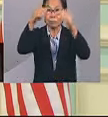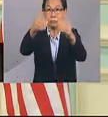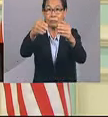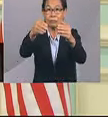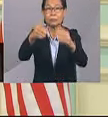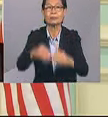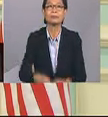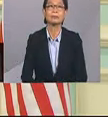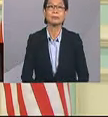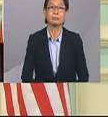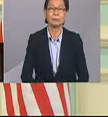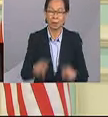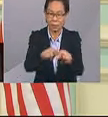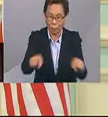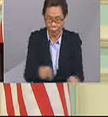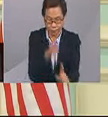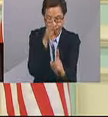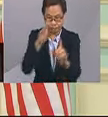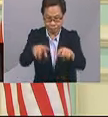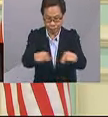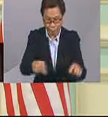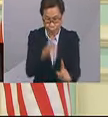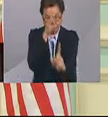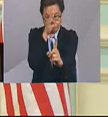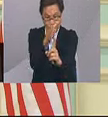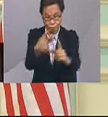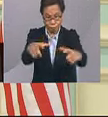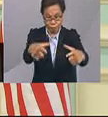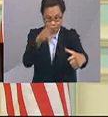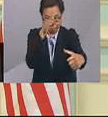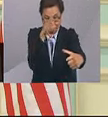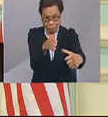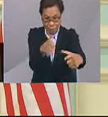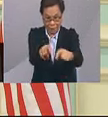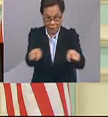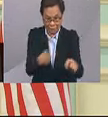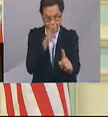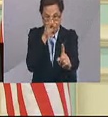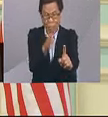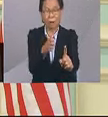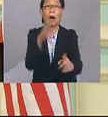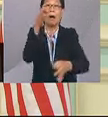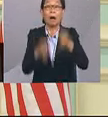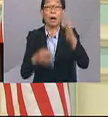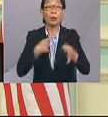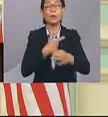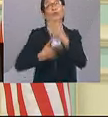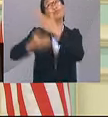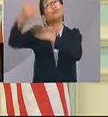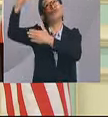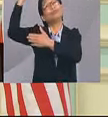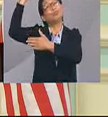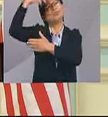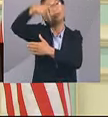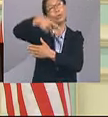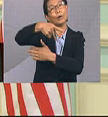adalah kawasan bersasar, targeted area. Kalau kita lihat daripada dulu pun,